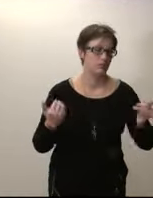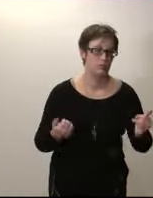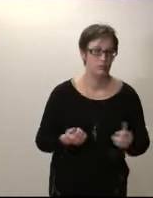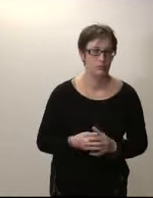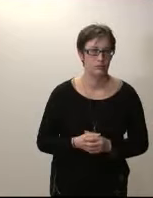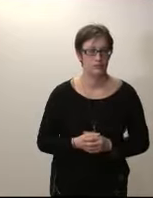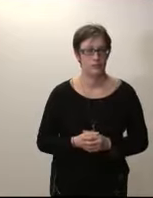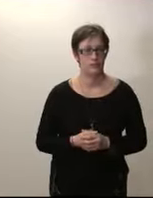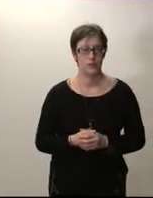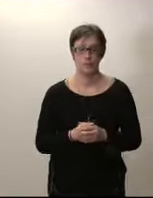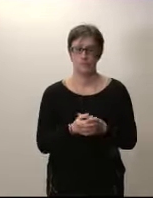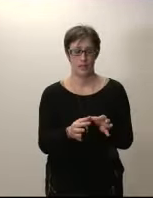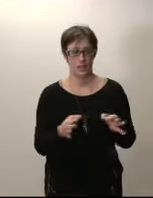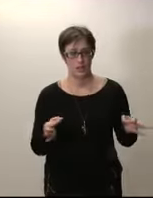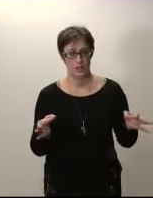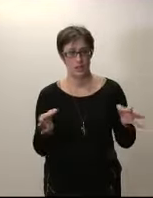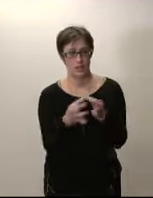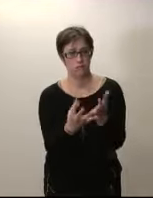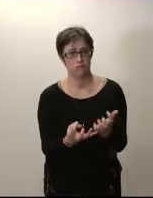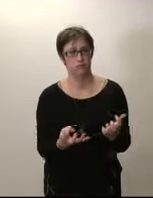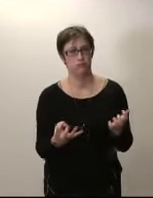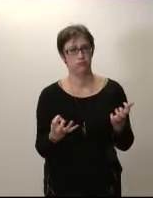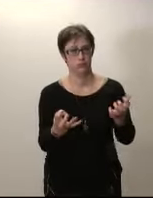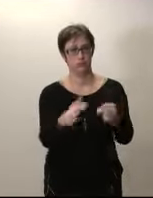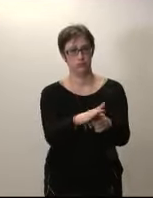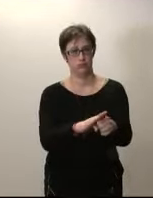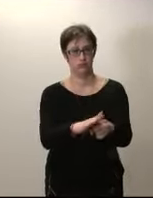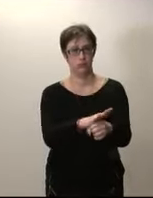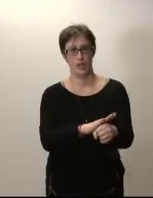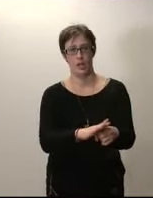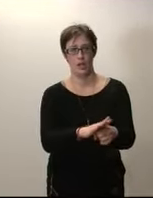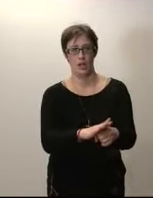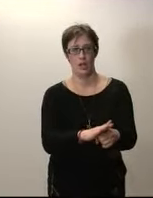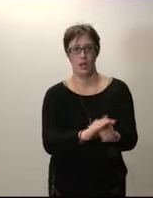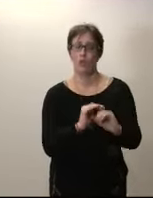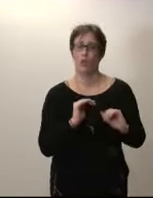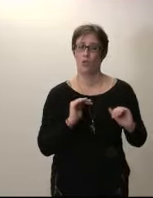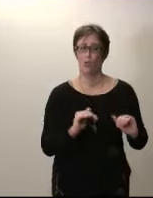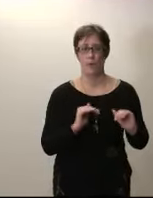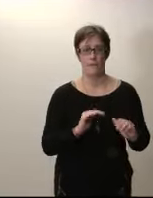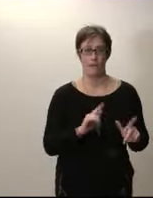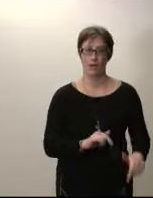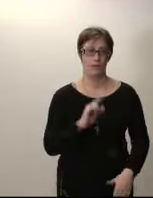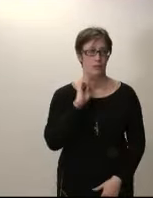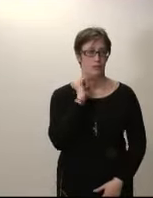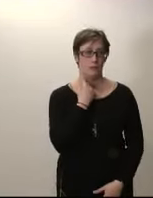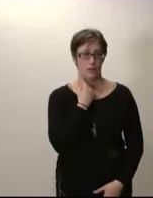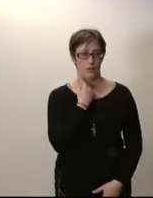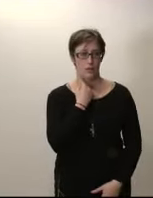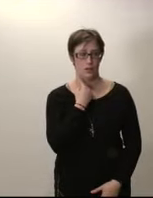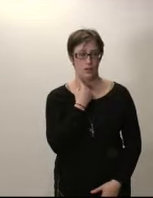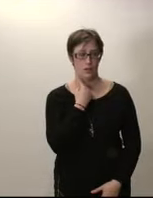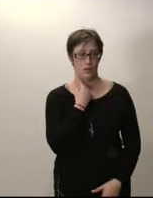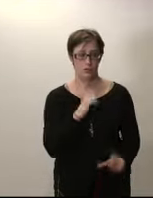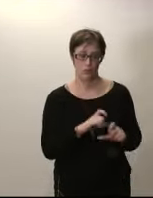même si votre salle est pleine, vous êtes déficitaire au prix d'entrée du spectacle,